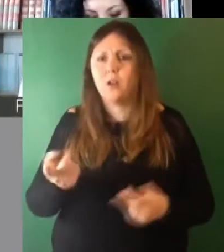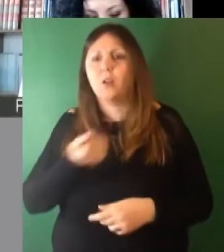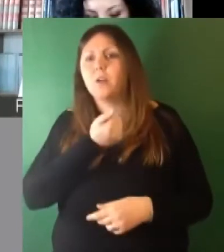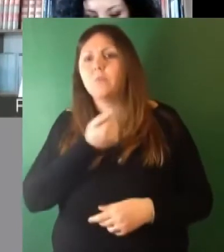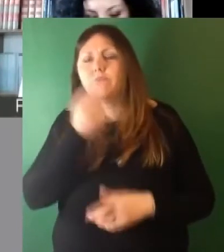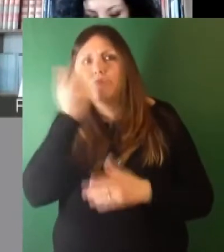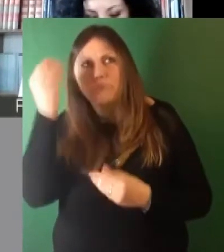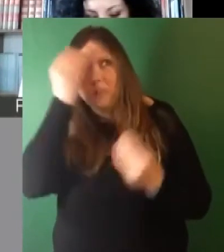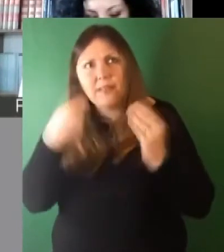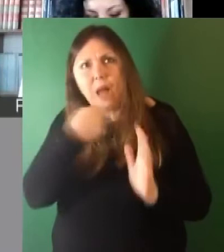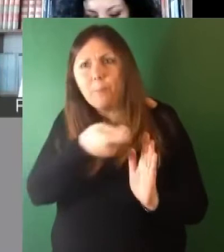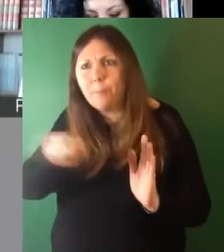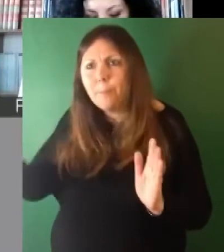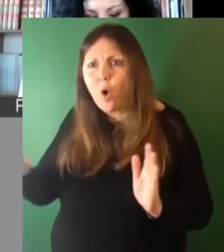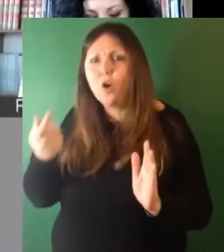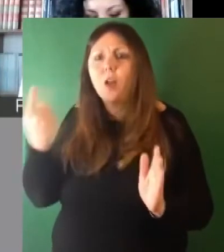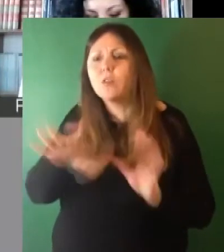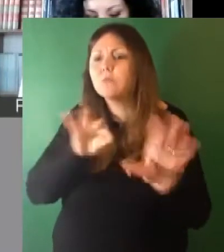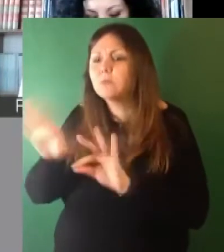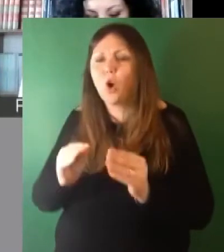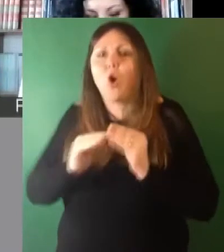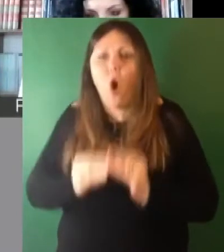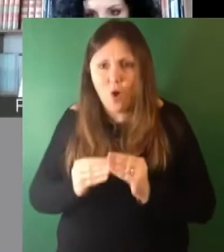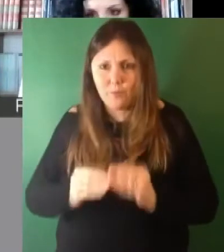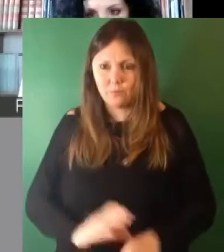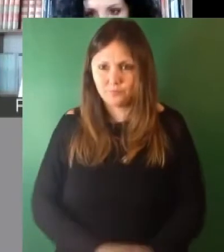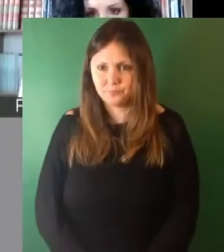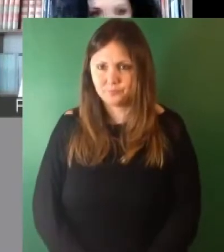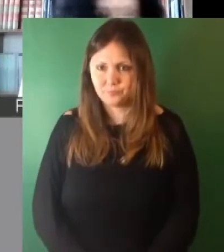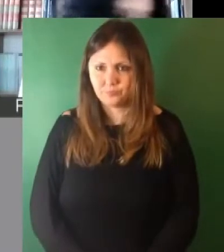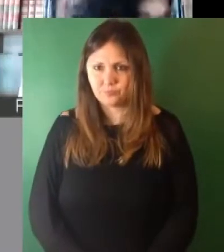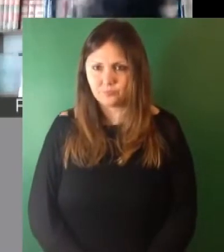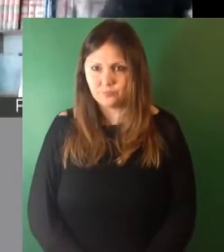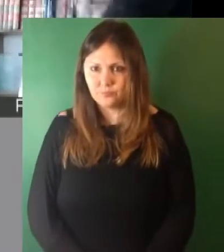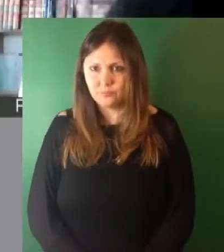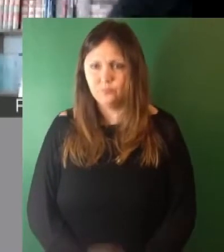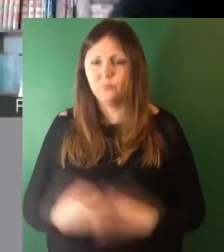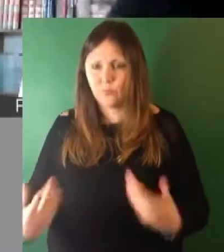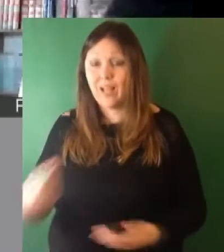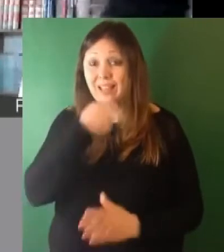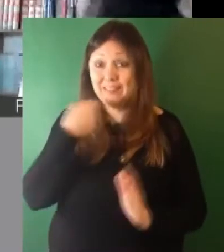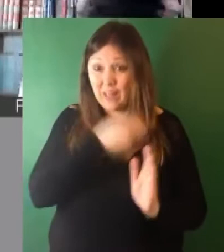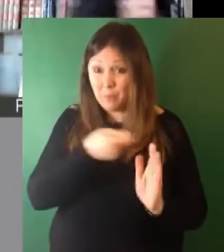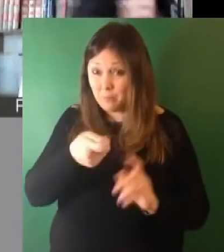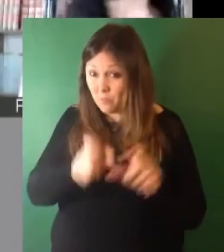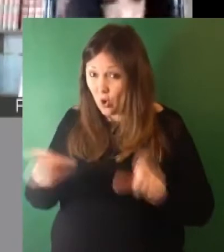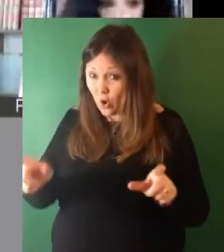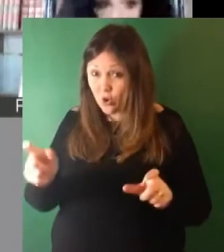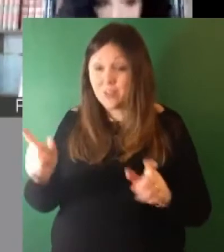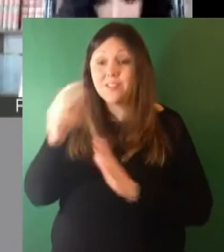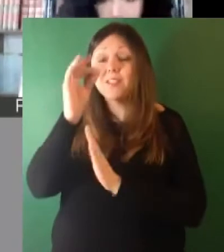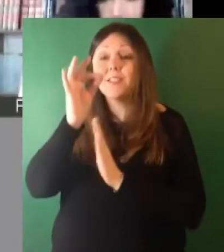tamponi? Allora, i tamponi vengono effettuati con il criterio che viene dato dal